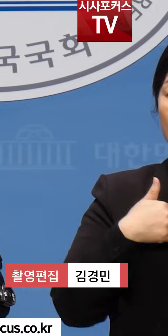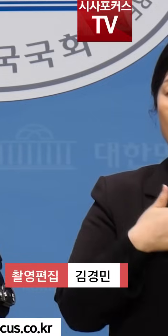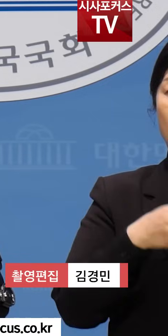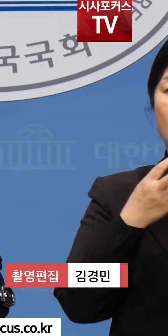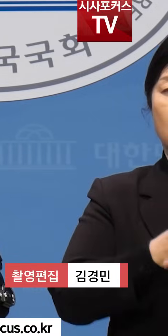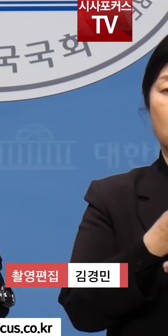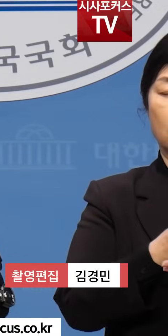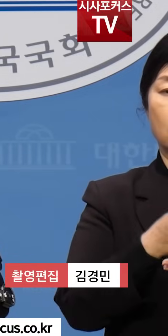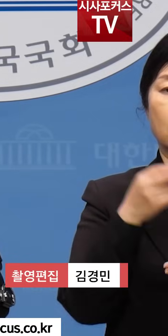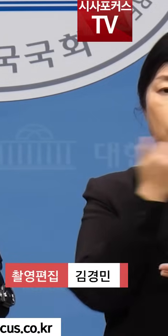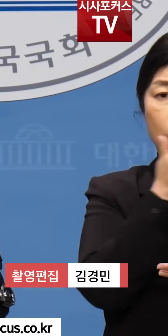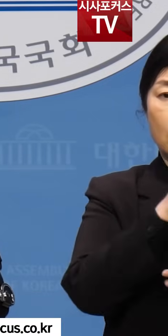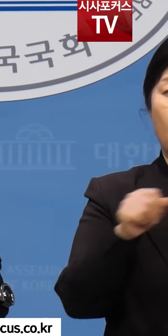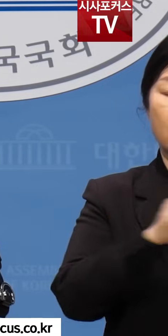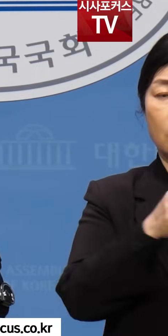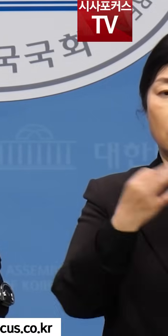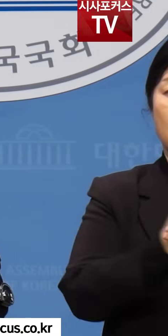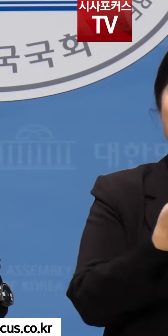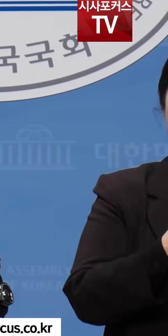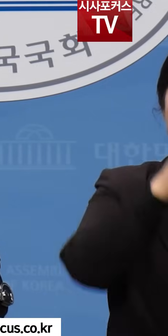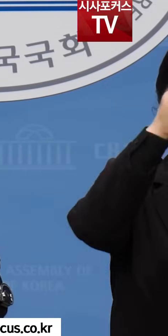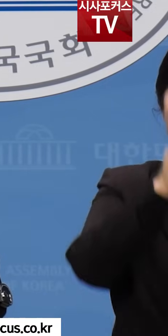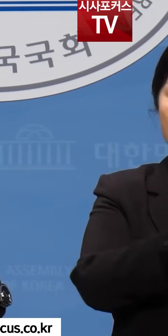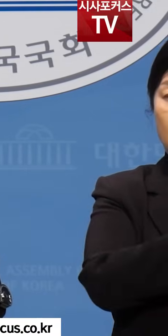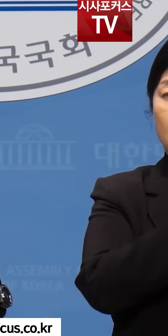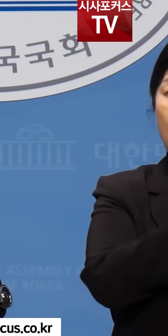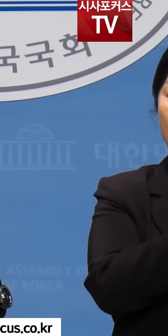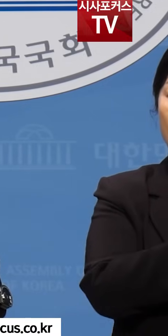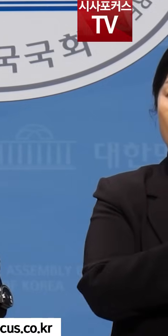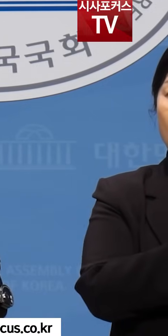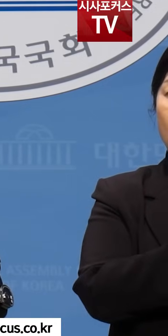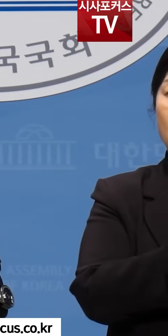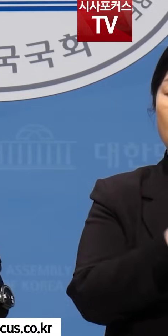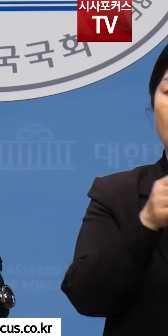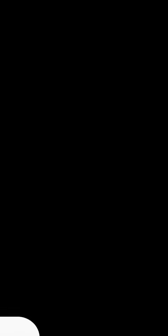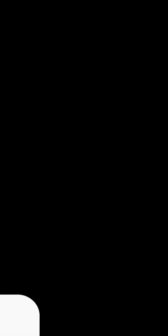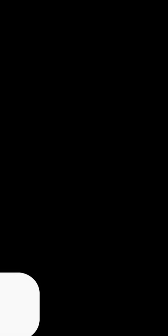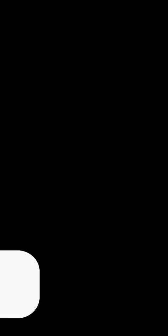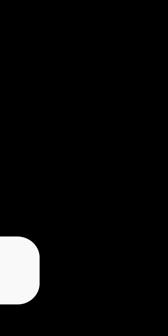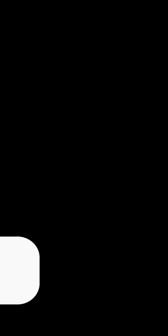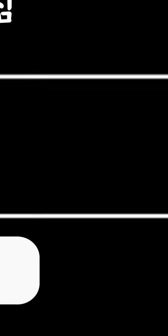수임 사건의 전모를 공개하고 전관예우 의혹을 해명해야 할 것입니다.